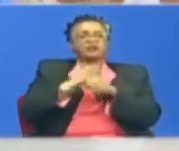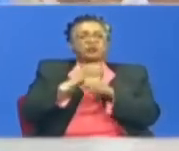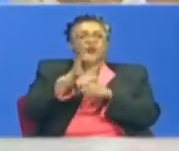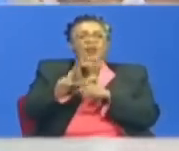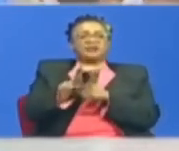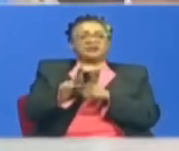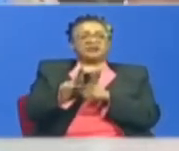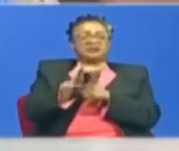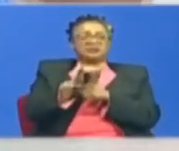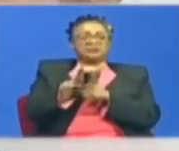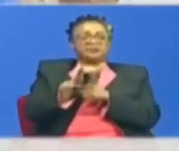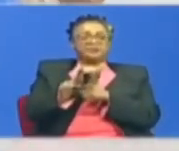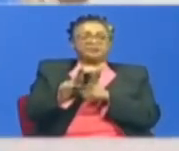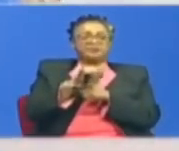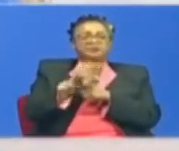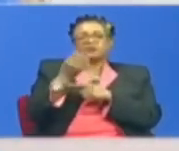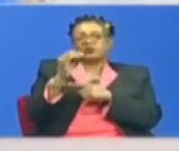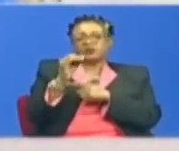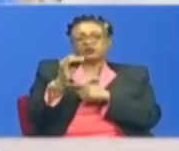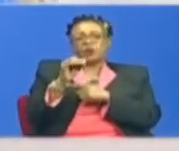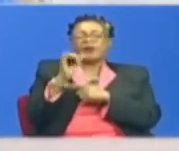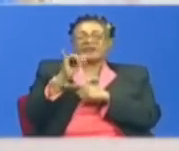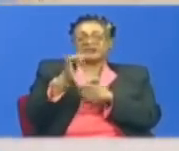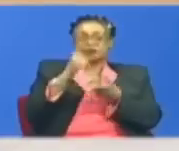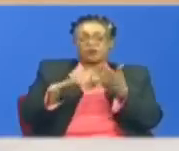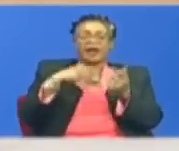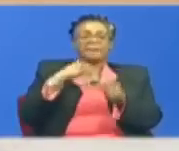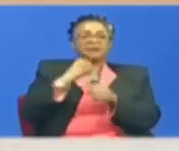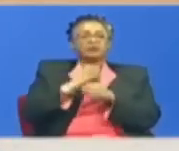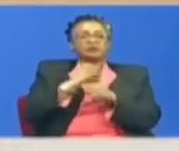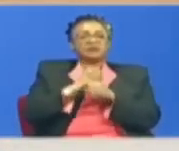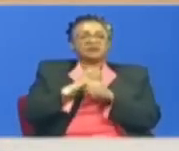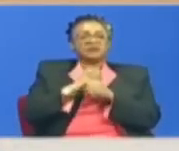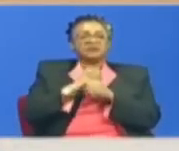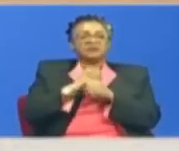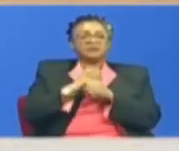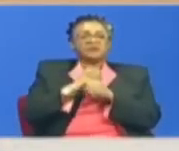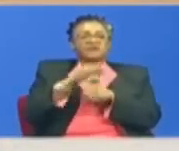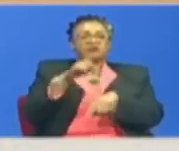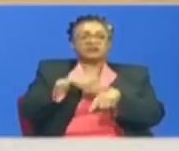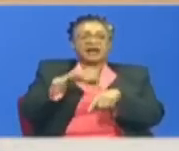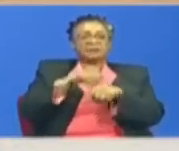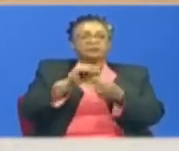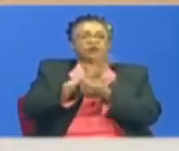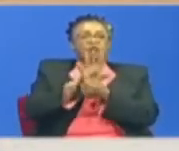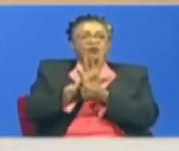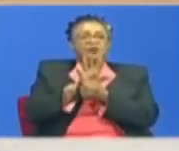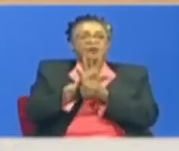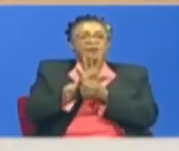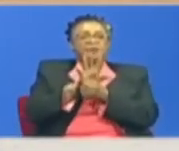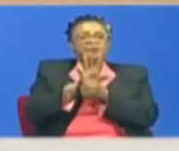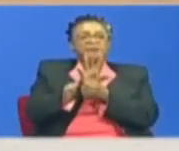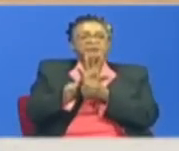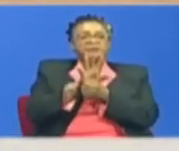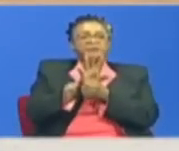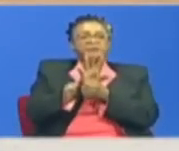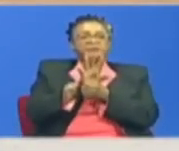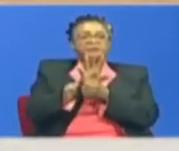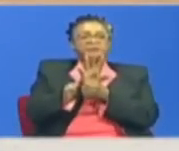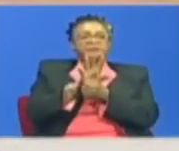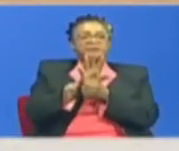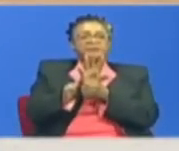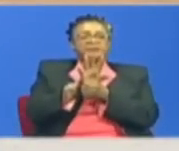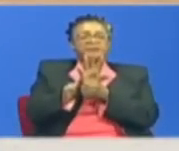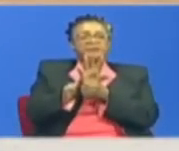kama hii kwa community. So hiyo ndio shughuli nimekuwa nikidu for the entire time hii time ya period ya COVID. Kuna scenario hii